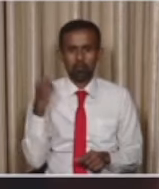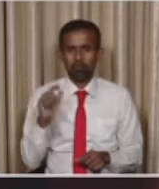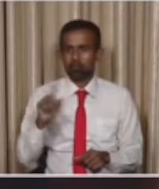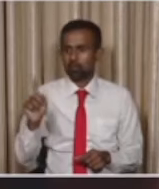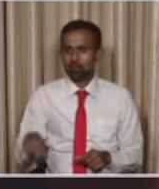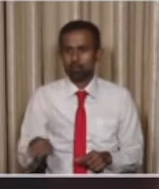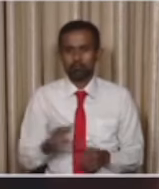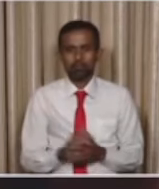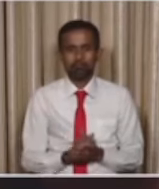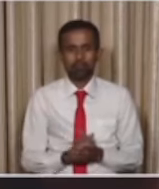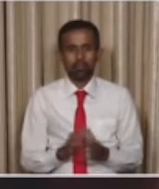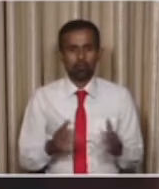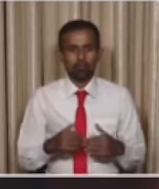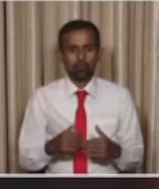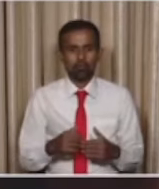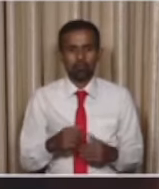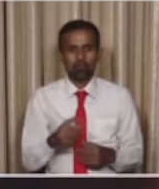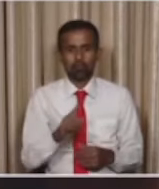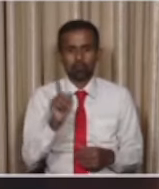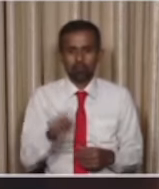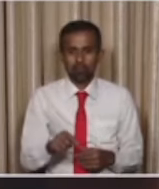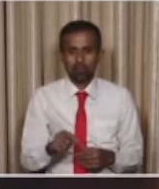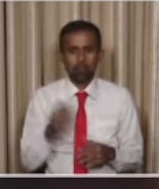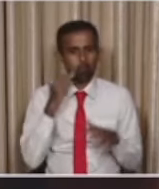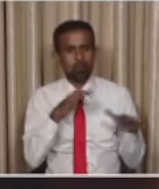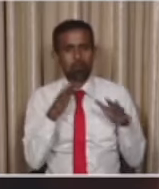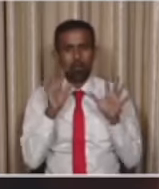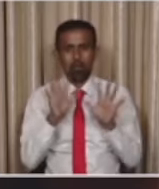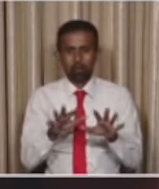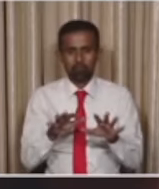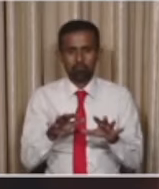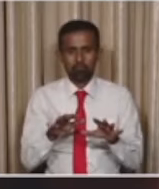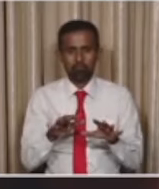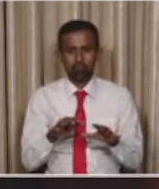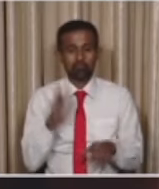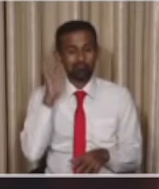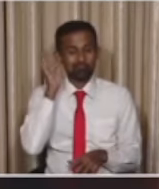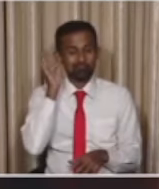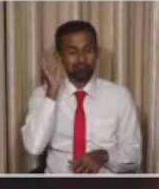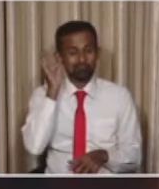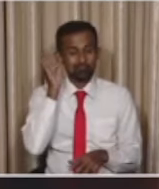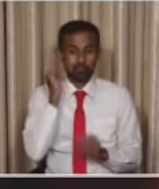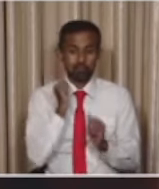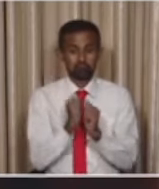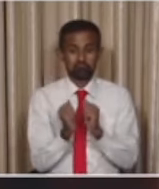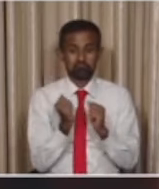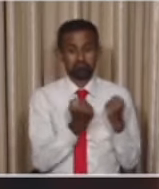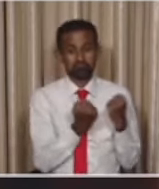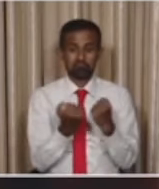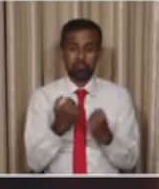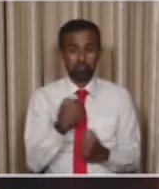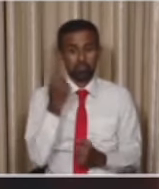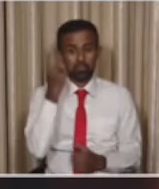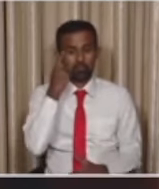රැස්වීමටත් 10000යි, තව කවුරුත් තිබ්බොත් රැස්වීමට 10000යි. සෙනගාවම සෙනගොලට චූන්නුනම බස් දාලා ඇද්දම අපි